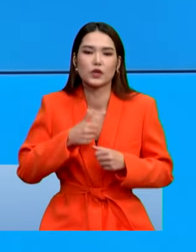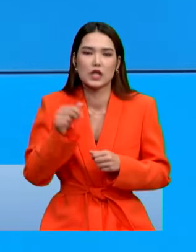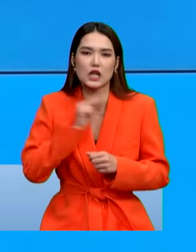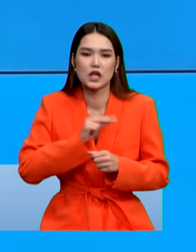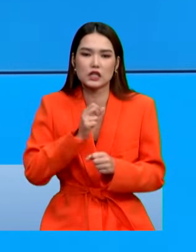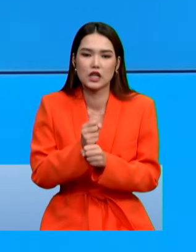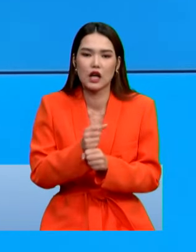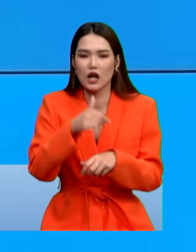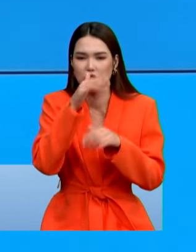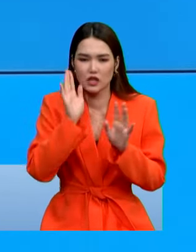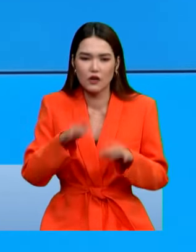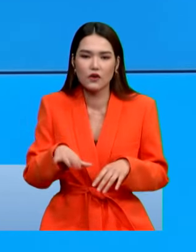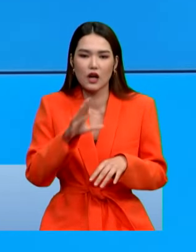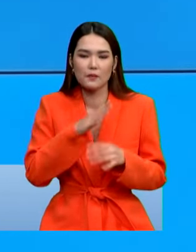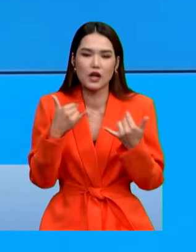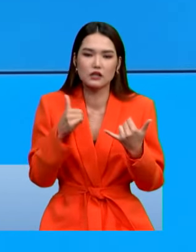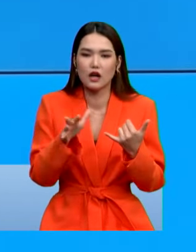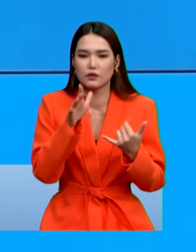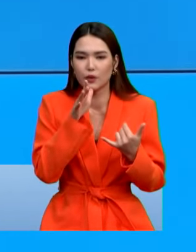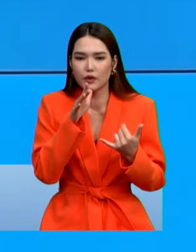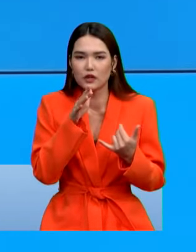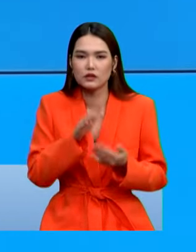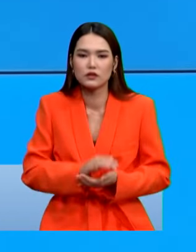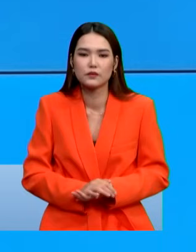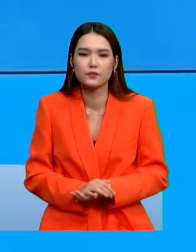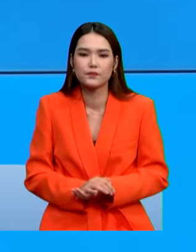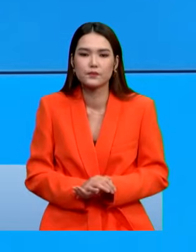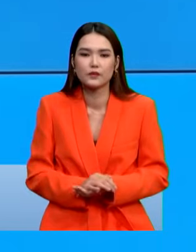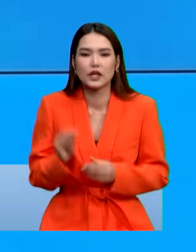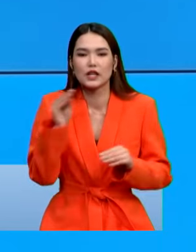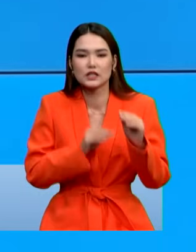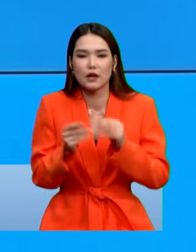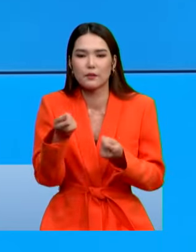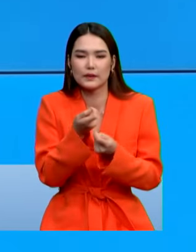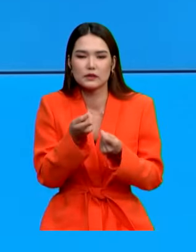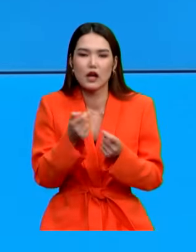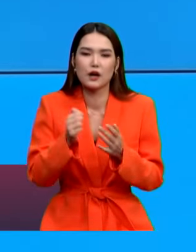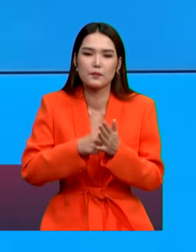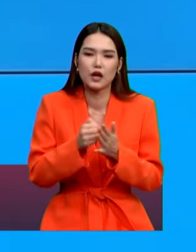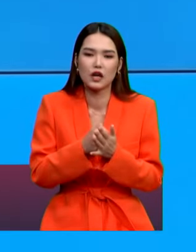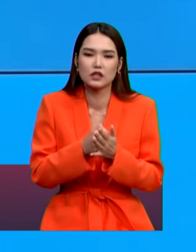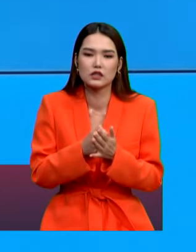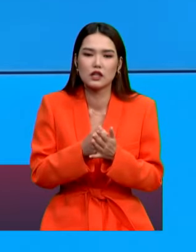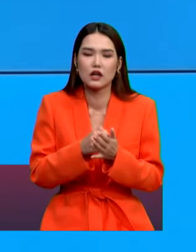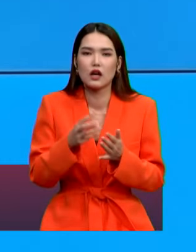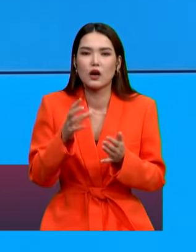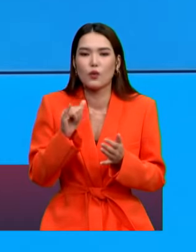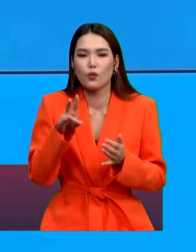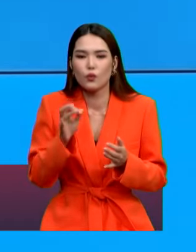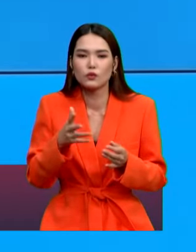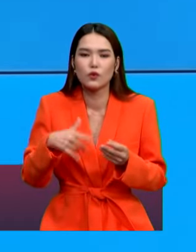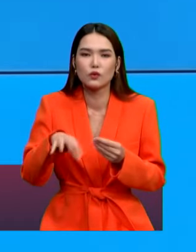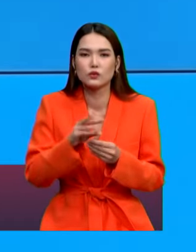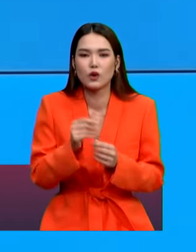нюансы. Невозможно на данный момент сопоставлять. Видимо, почему? Потому что весь круг должен быть